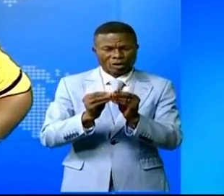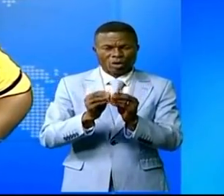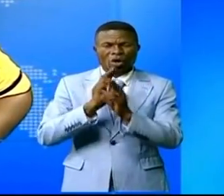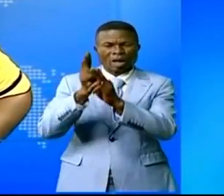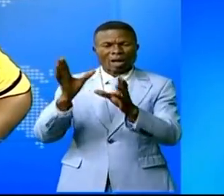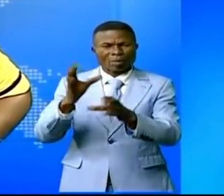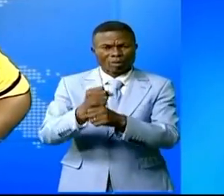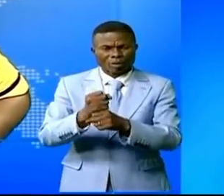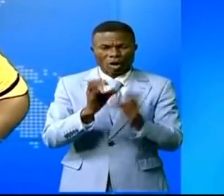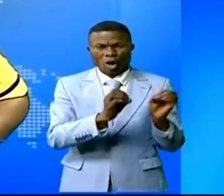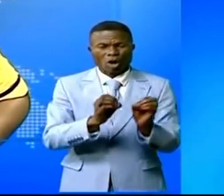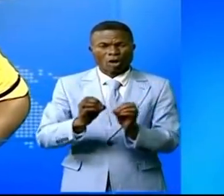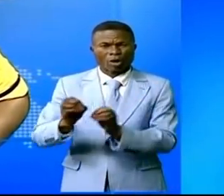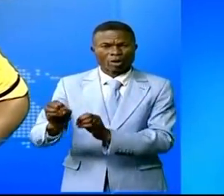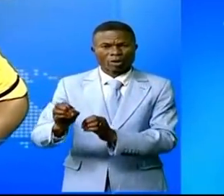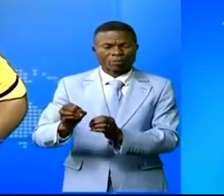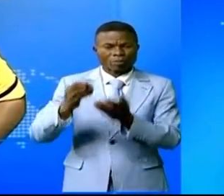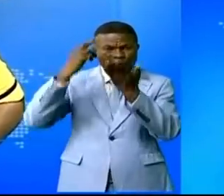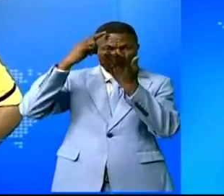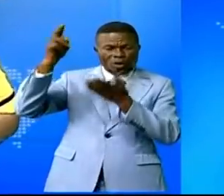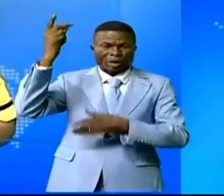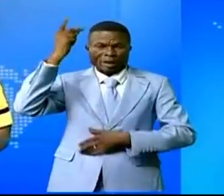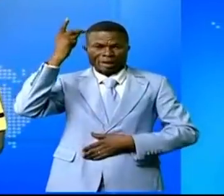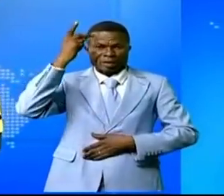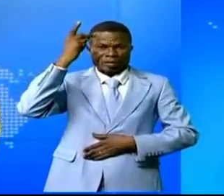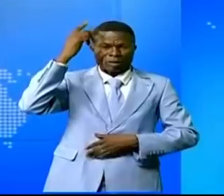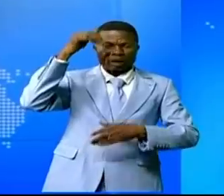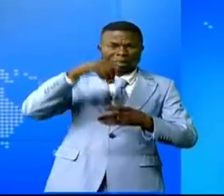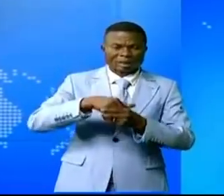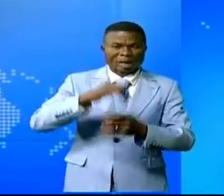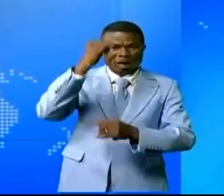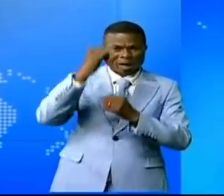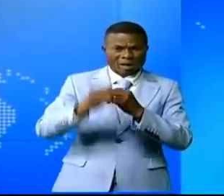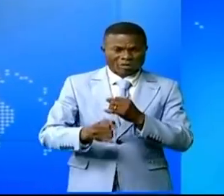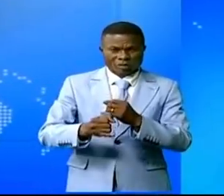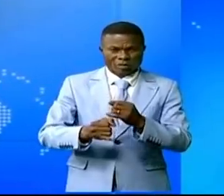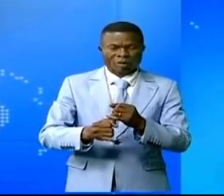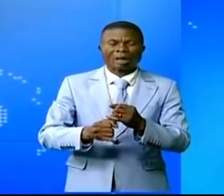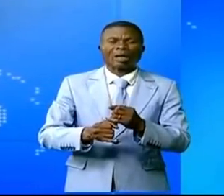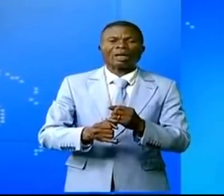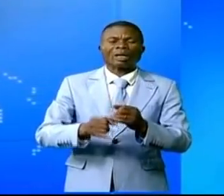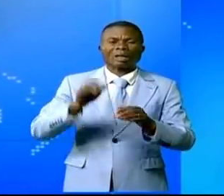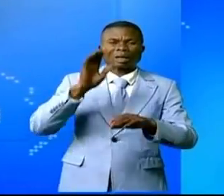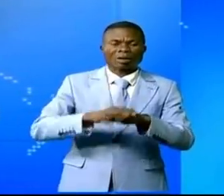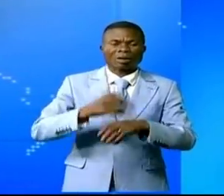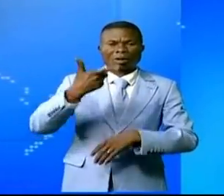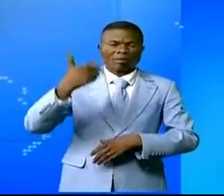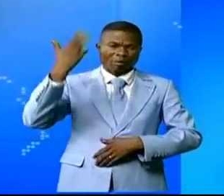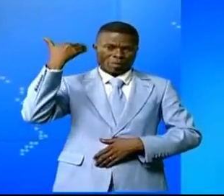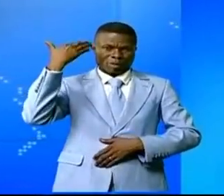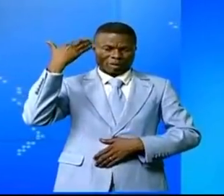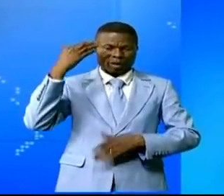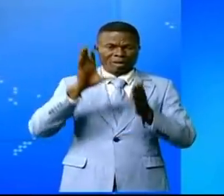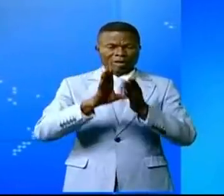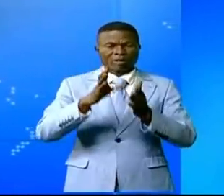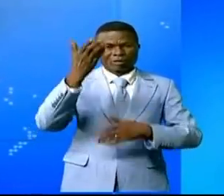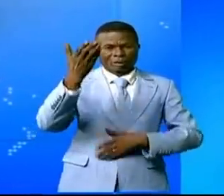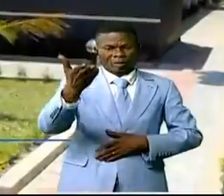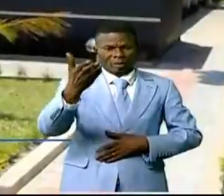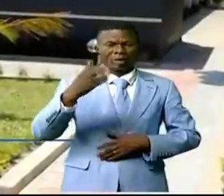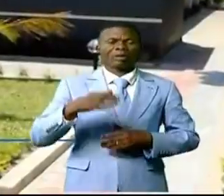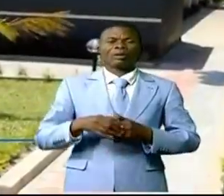restitution organisé à l'UNICUN dont la clôture est intervenue le mardi dernier. Rodé Panda était sur